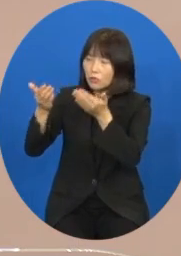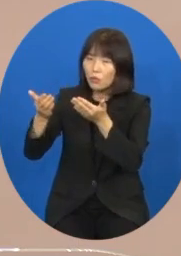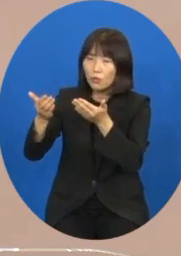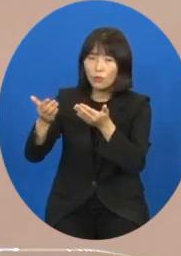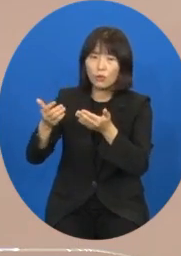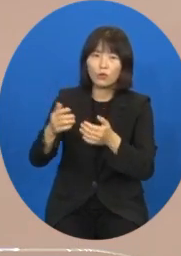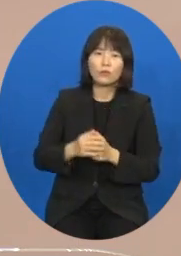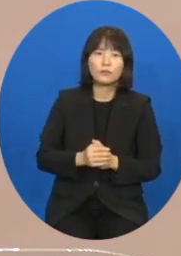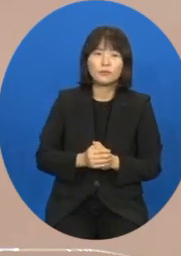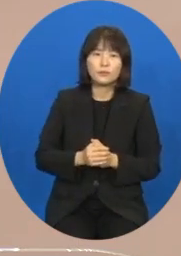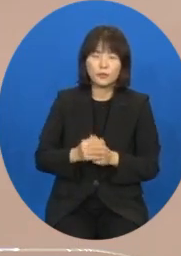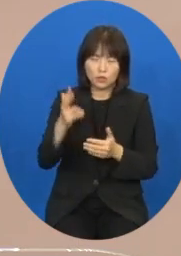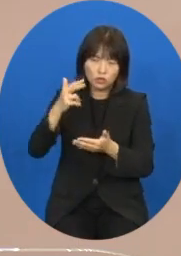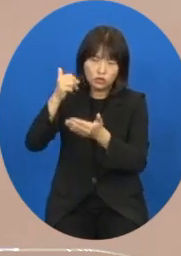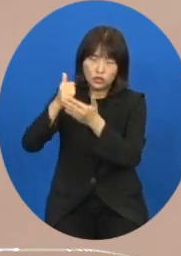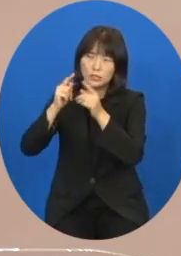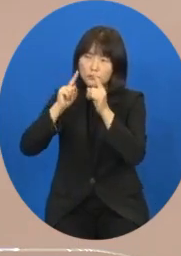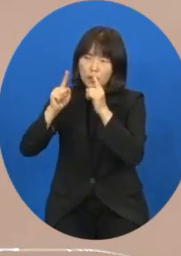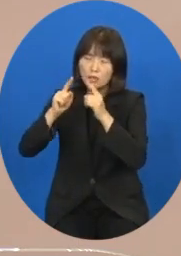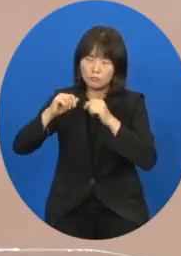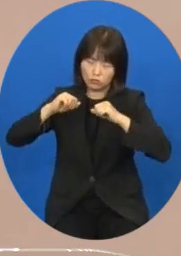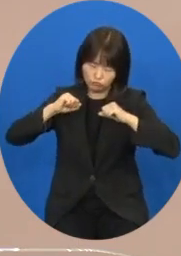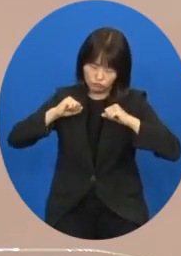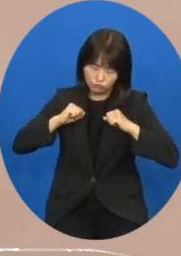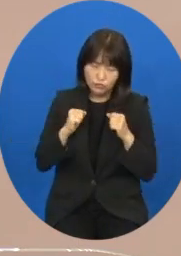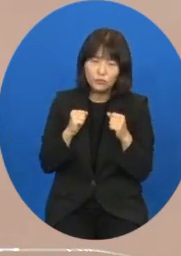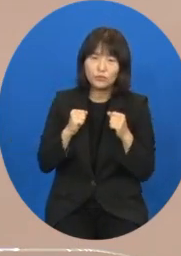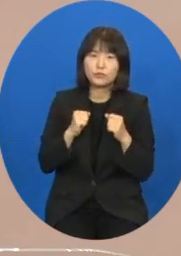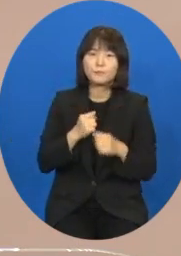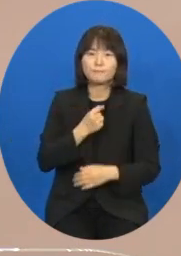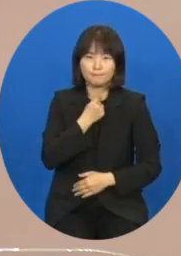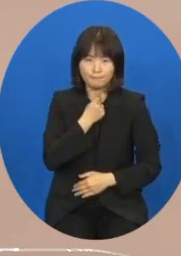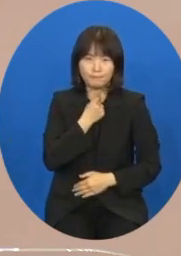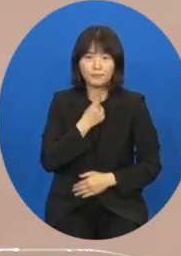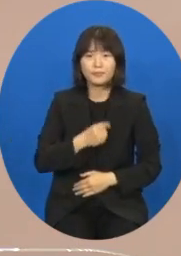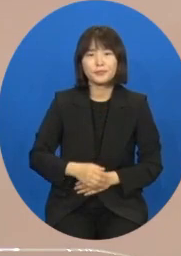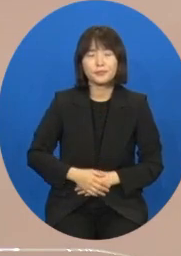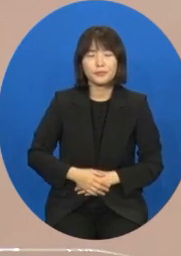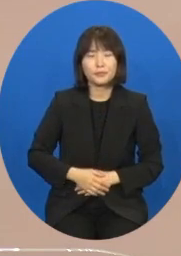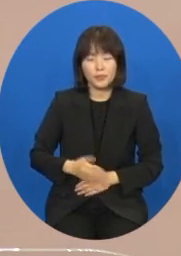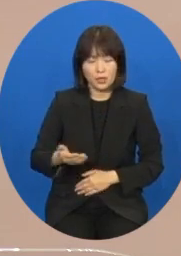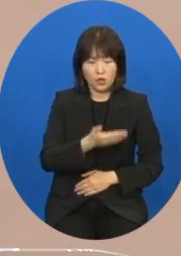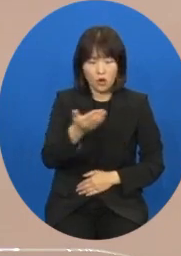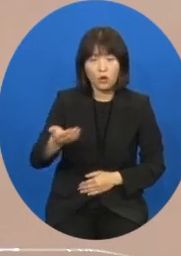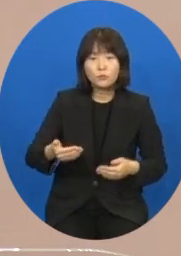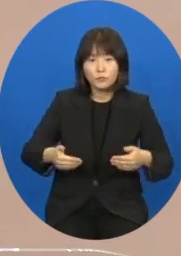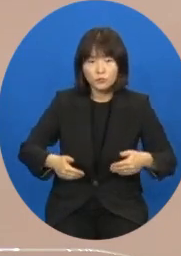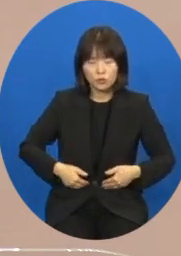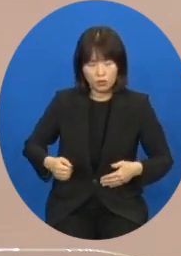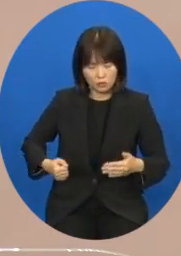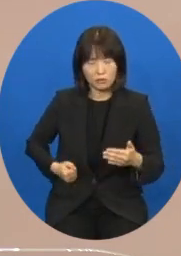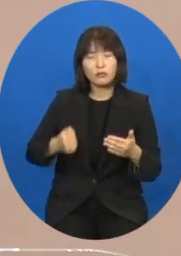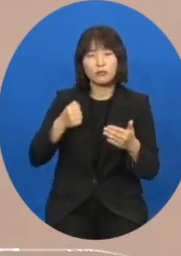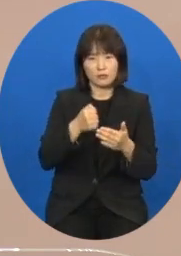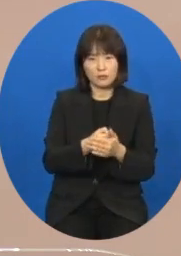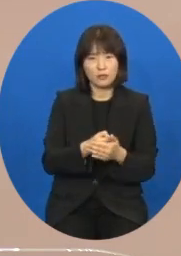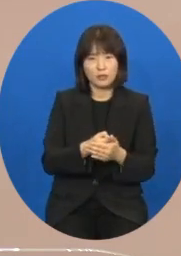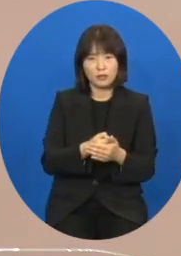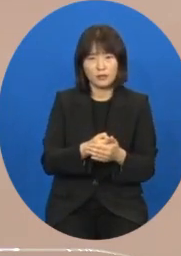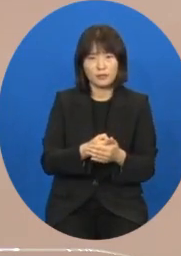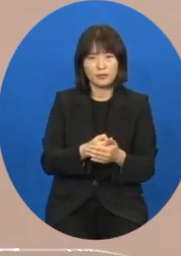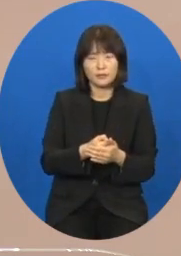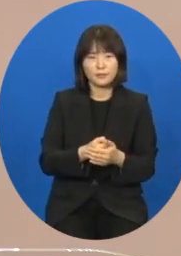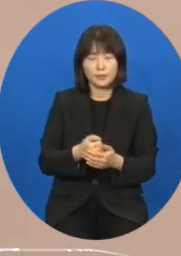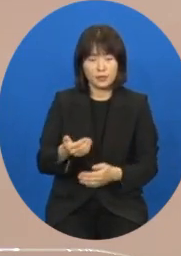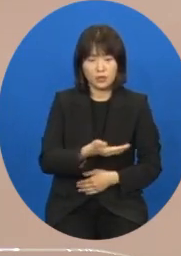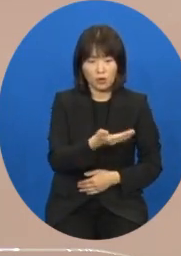주님의 말씀에 순종하겠습니다. 지금 여러분에게 필요한 그 결단이에요.